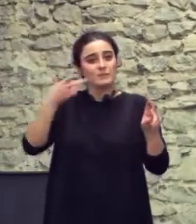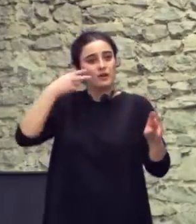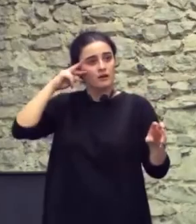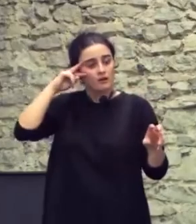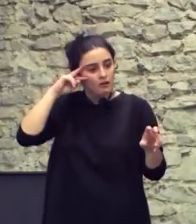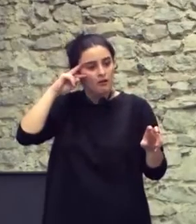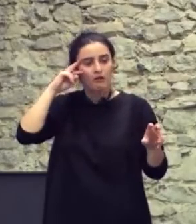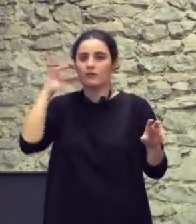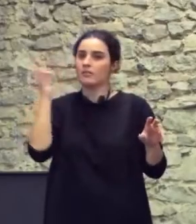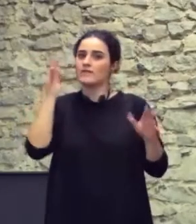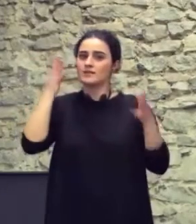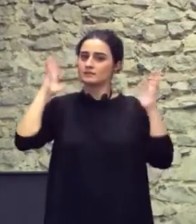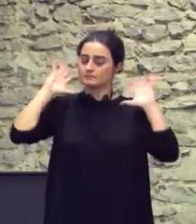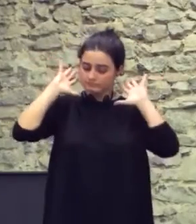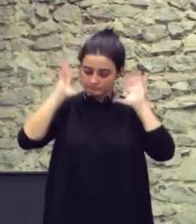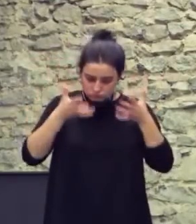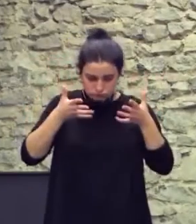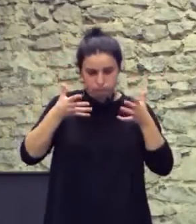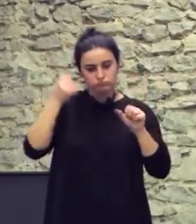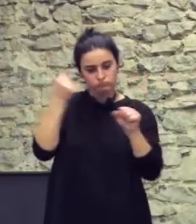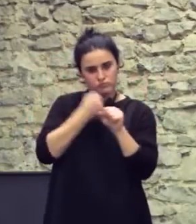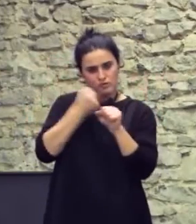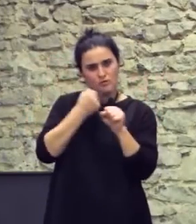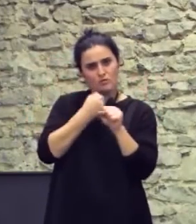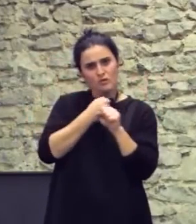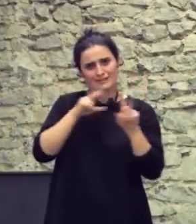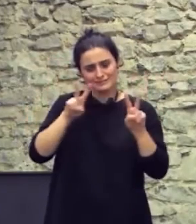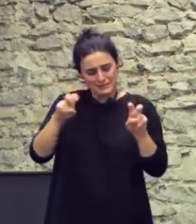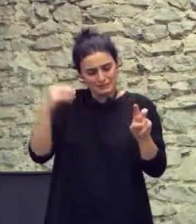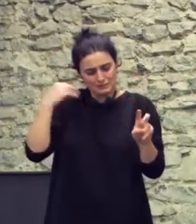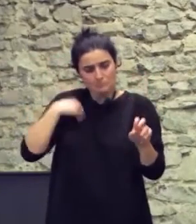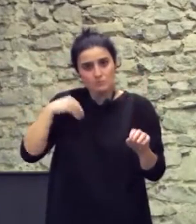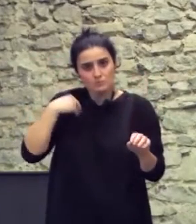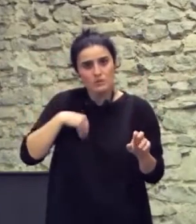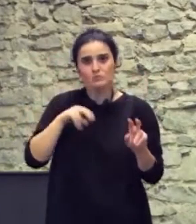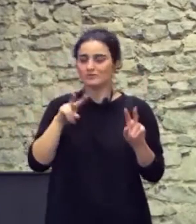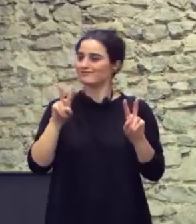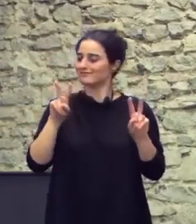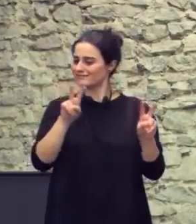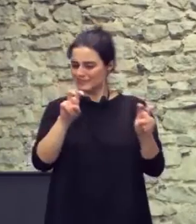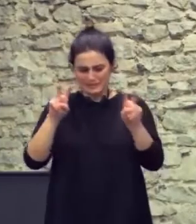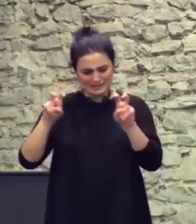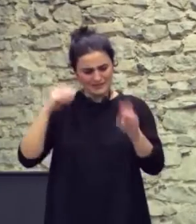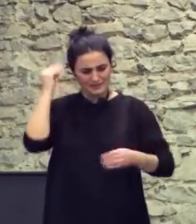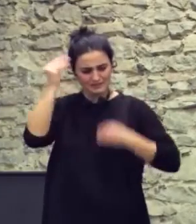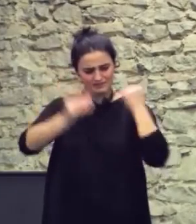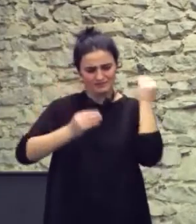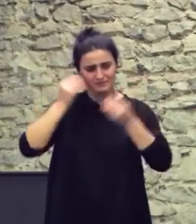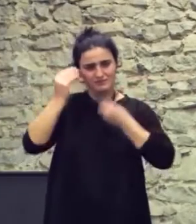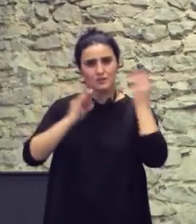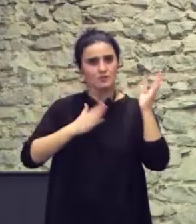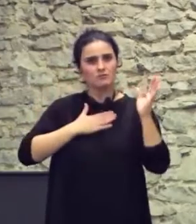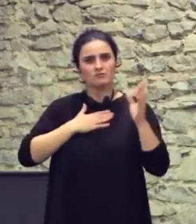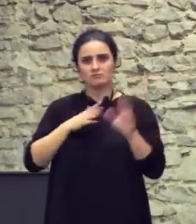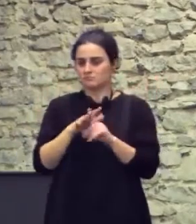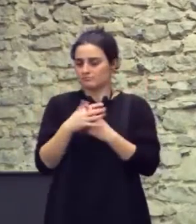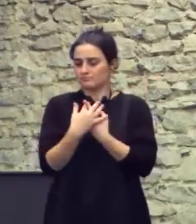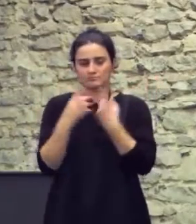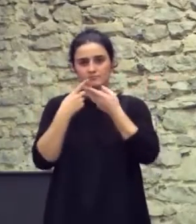denbora asko dedikatu hartzaio gai berdinari eta gai berdinaren inguruan bueltak aritzeari eta nire kasuan agian ez da horrela